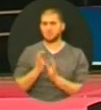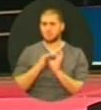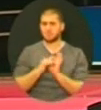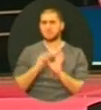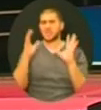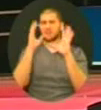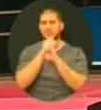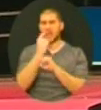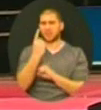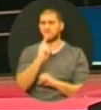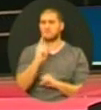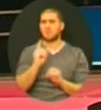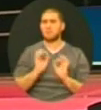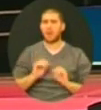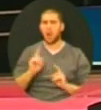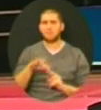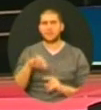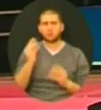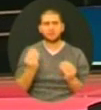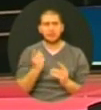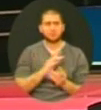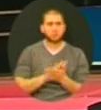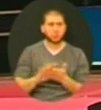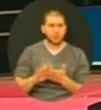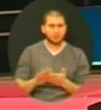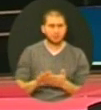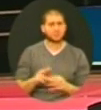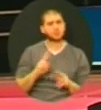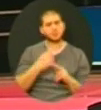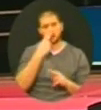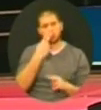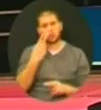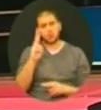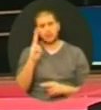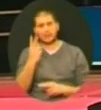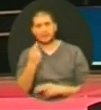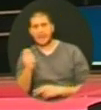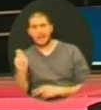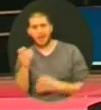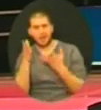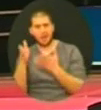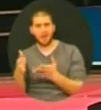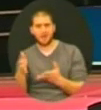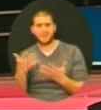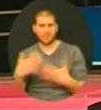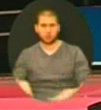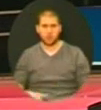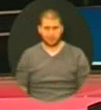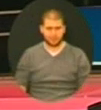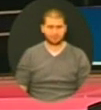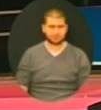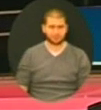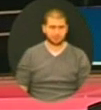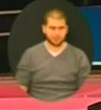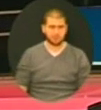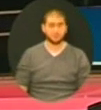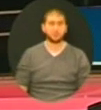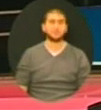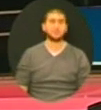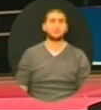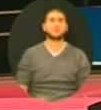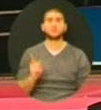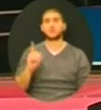לתזה אחת ולא פתחו ולא מצאו דברים יותר פשוטים, אלא הלכו לכיוון היקר והלא מצליח. ויחד עם